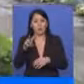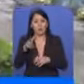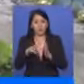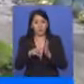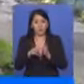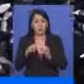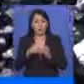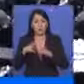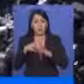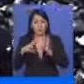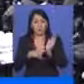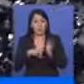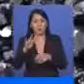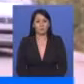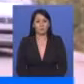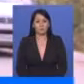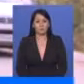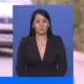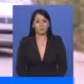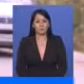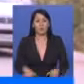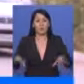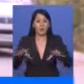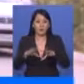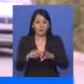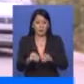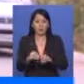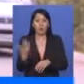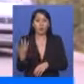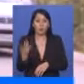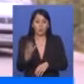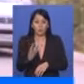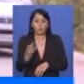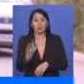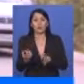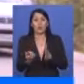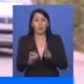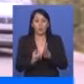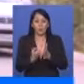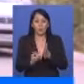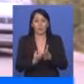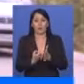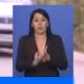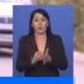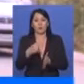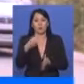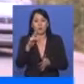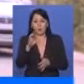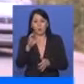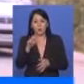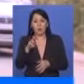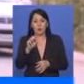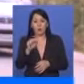мен 17500 теңге аралығында. Жалпы ең қажетті көмір ол Шұбаркөл және